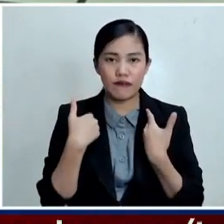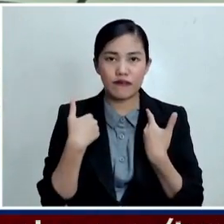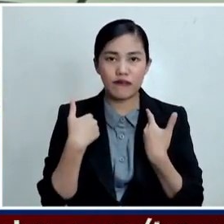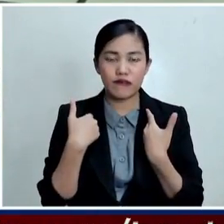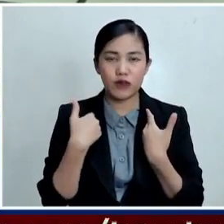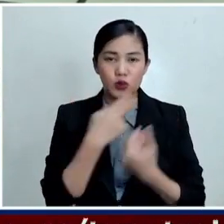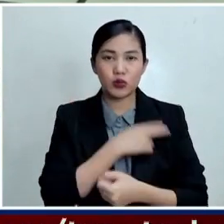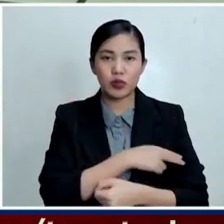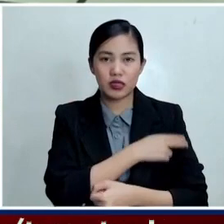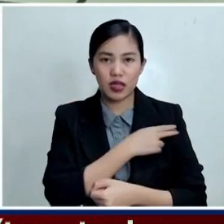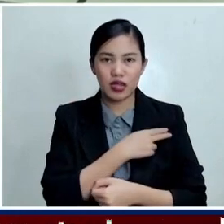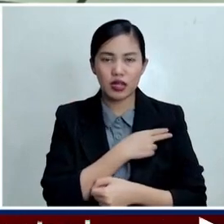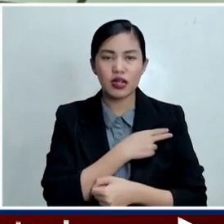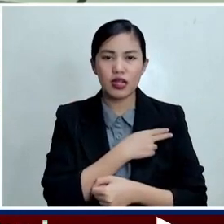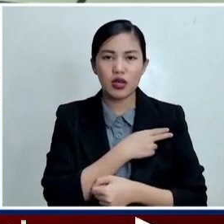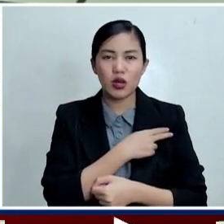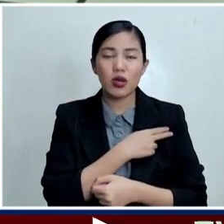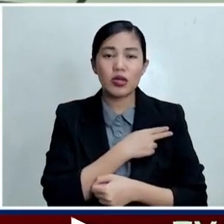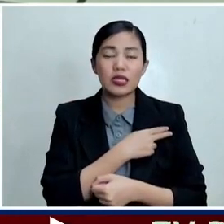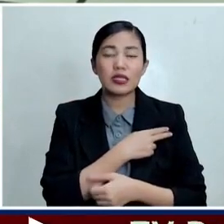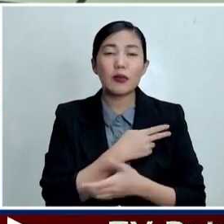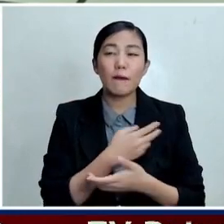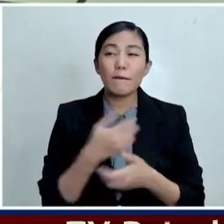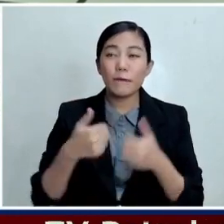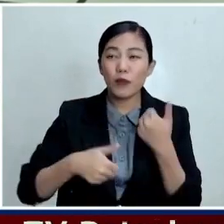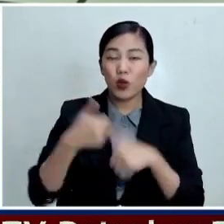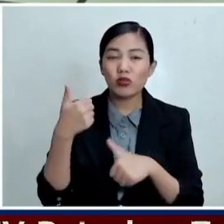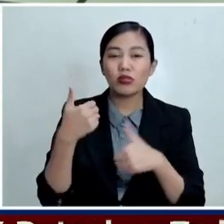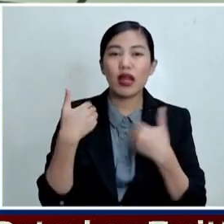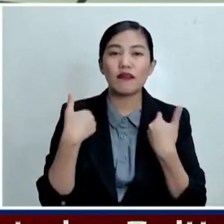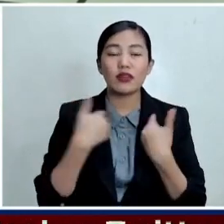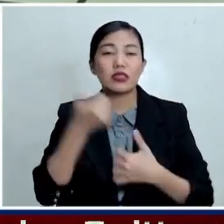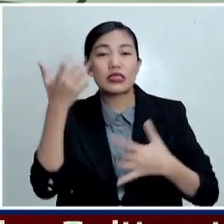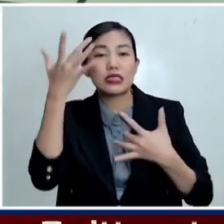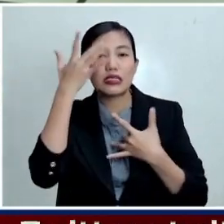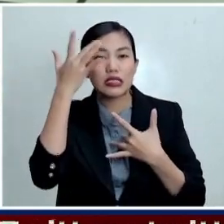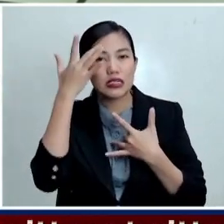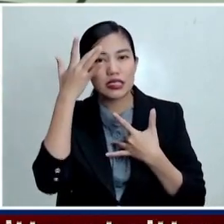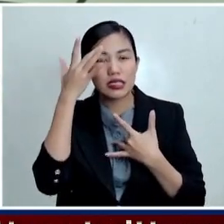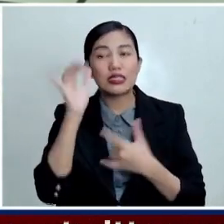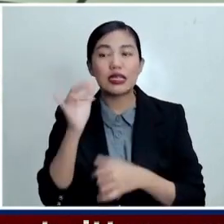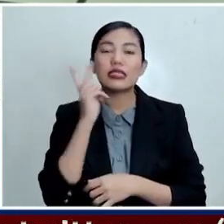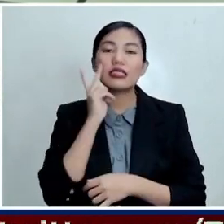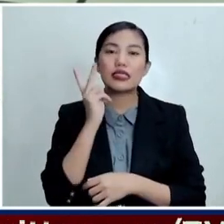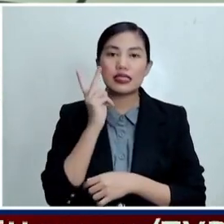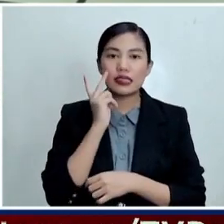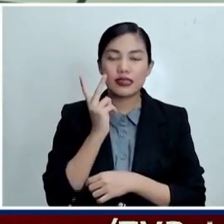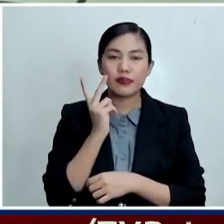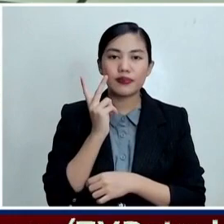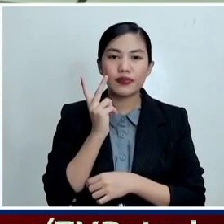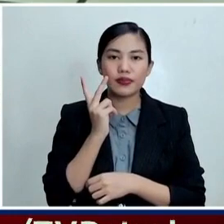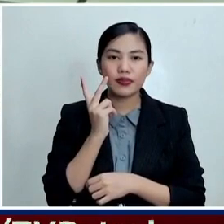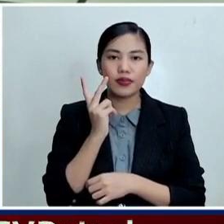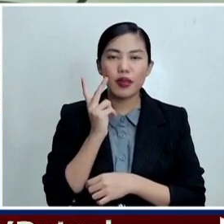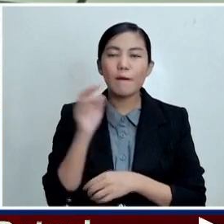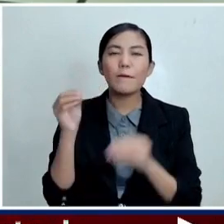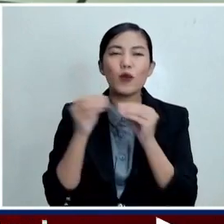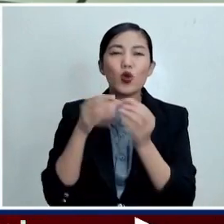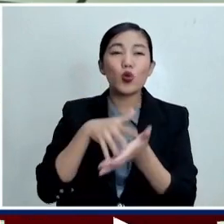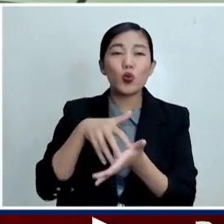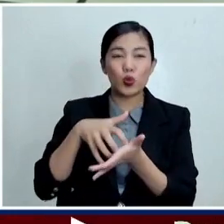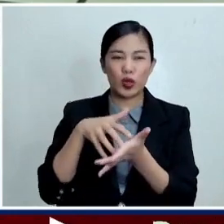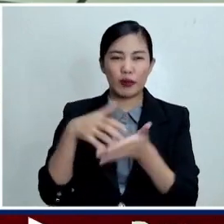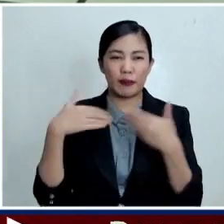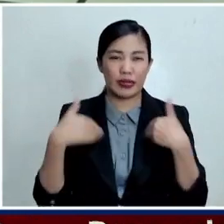may comorbidities, no? And so doon natin nakikita na yun talagang mga mas vulnerable groups, sila